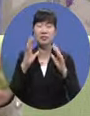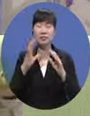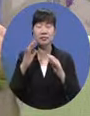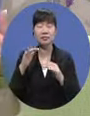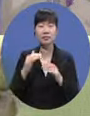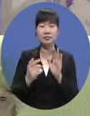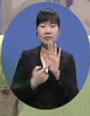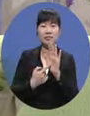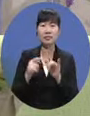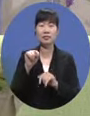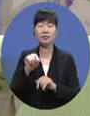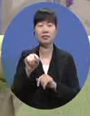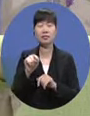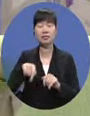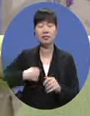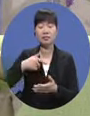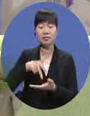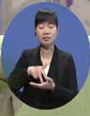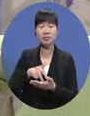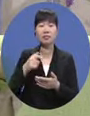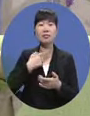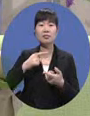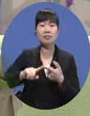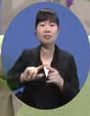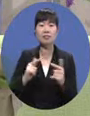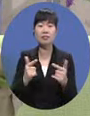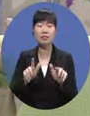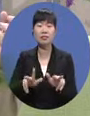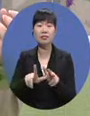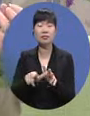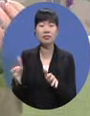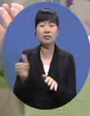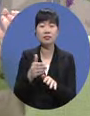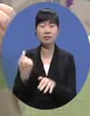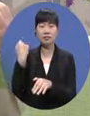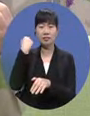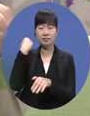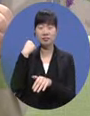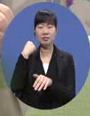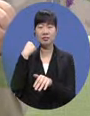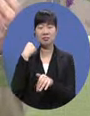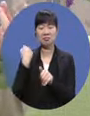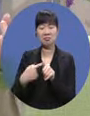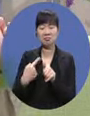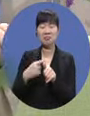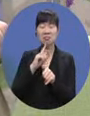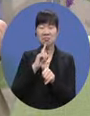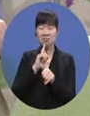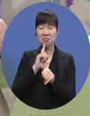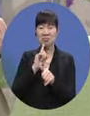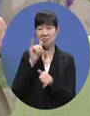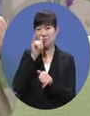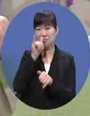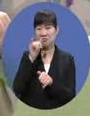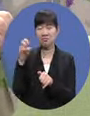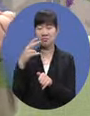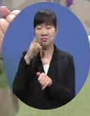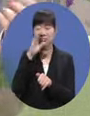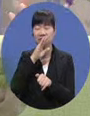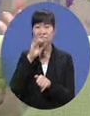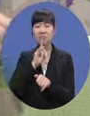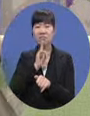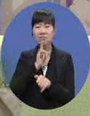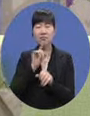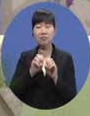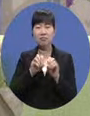반응한 것이 자기들 입장에서 좀 마음에 안 들면, 이제 그때부터 자꾸 이제 뒤에서 험담을 한다든가, 이렇게 흉을 보거나, 좋지 않은